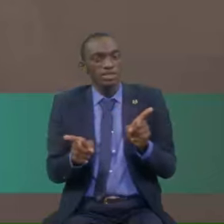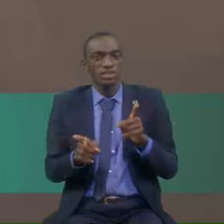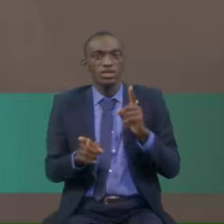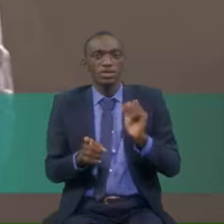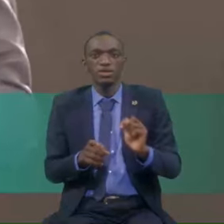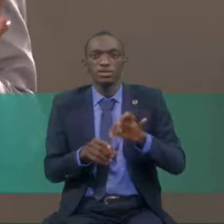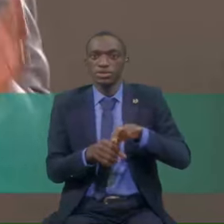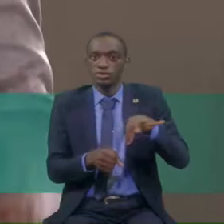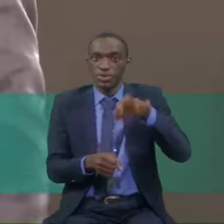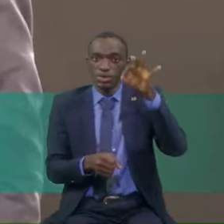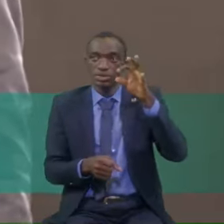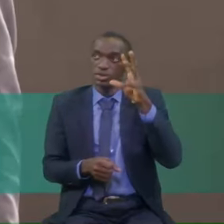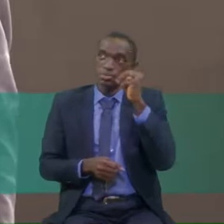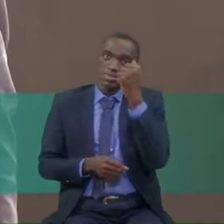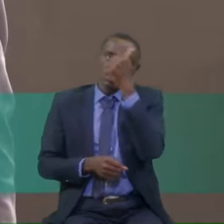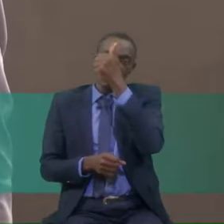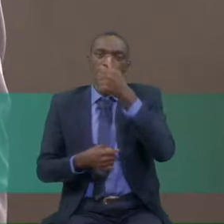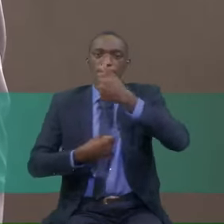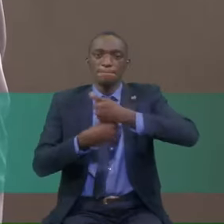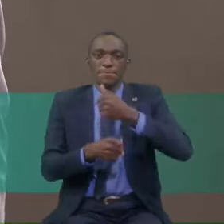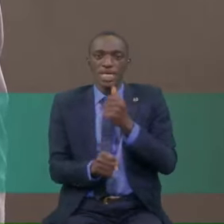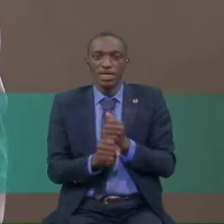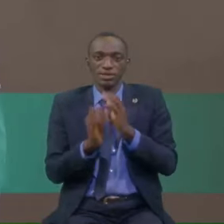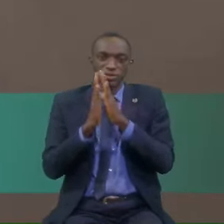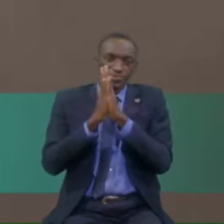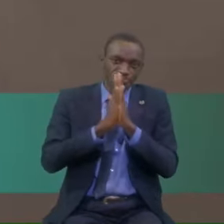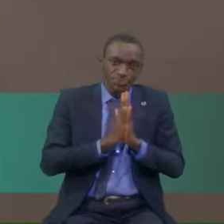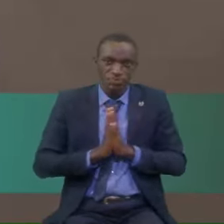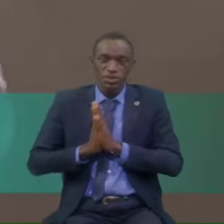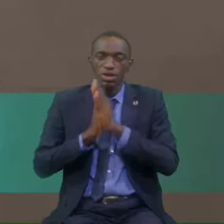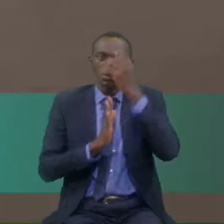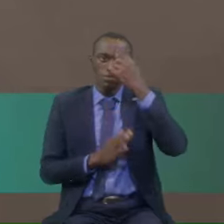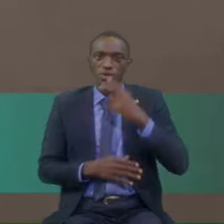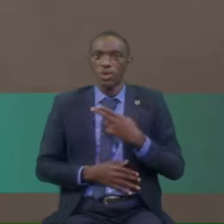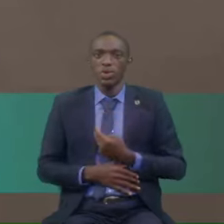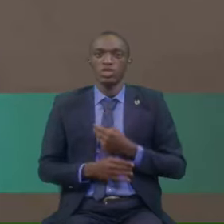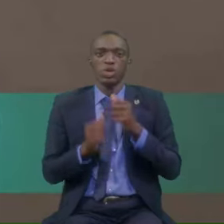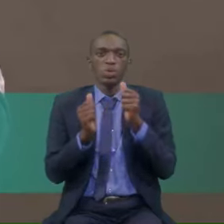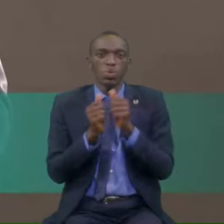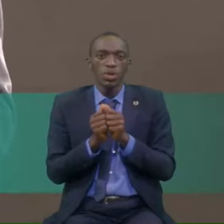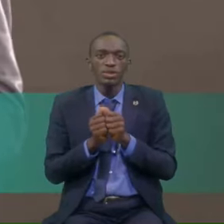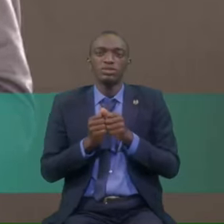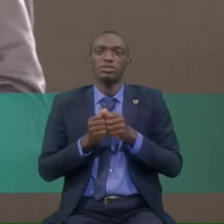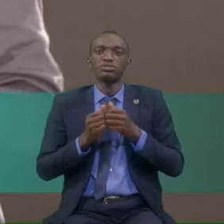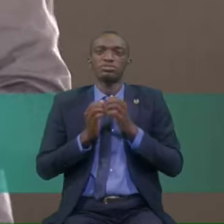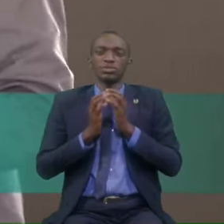Car nous ne savons pas ce qu'il nous convient de demander dans nos prières, mais l'Esprit lui-même intercède par des